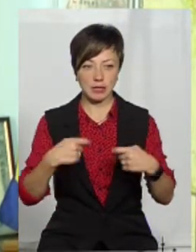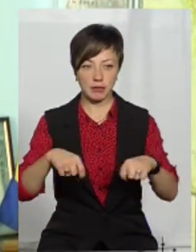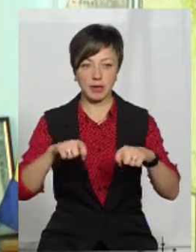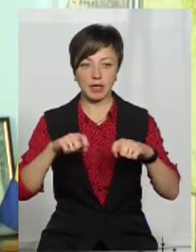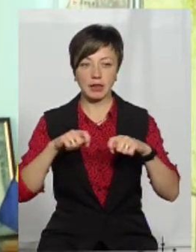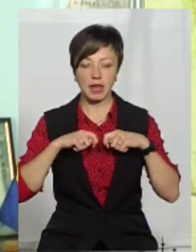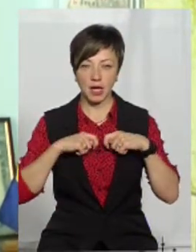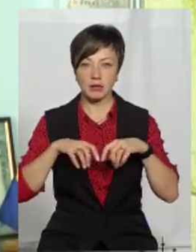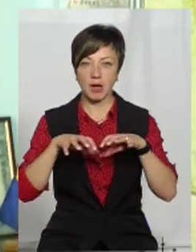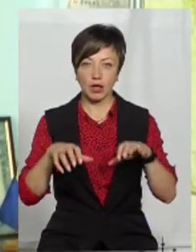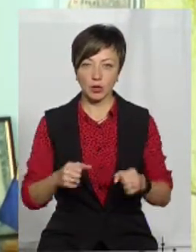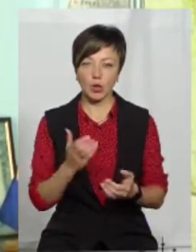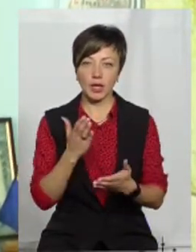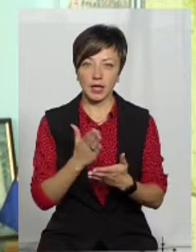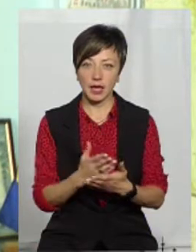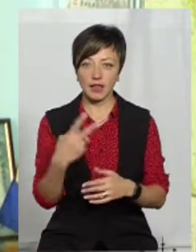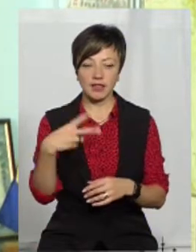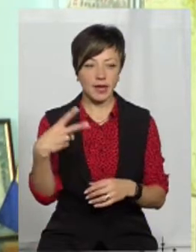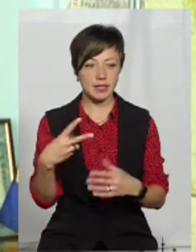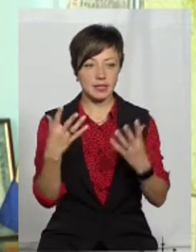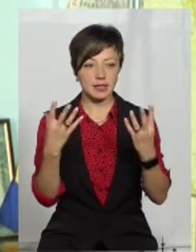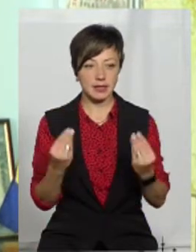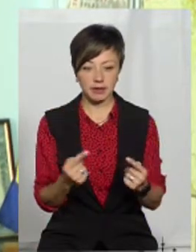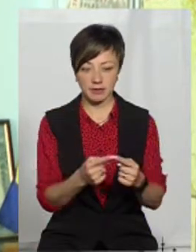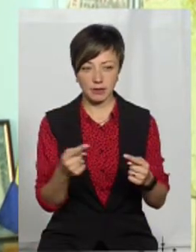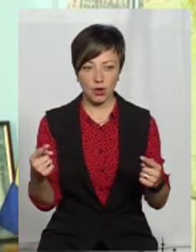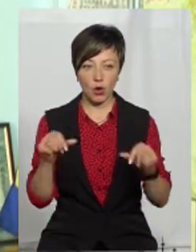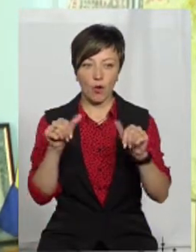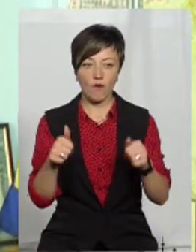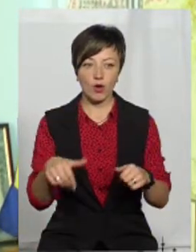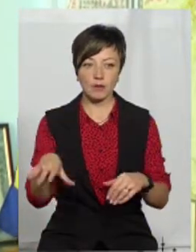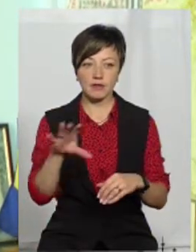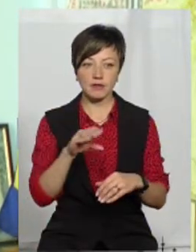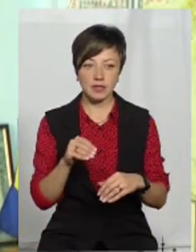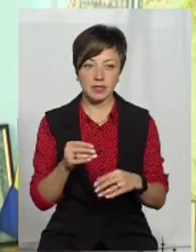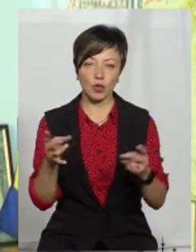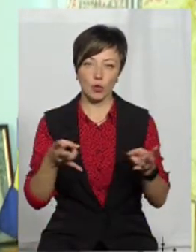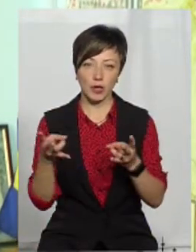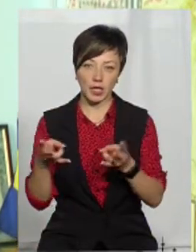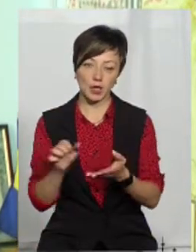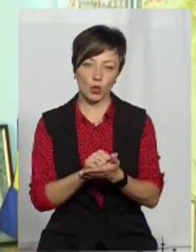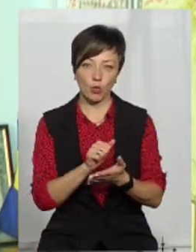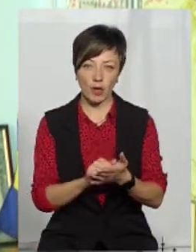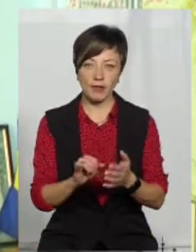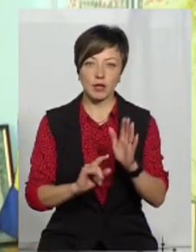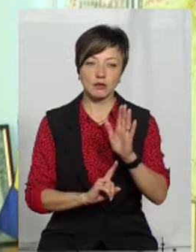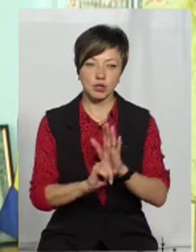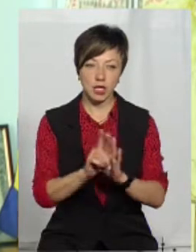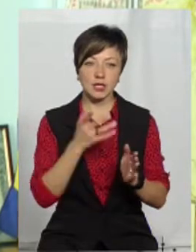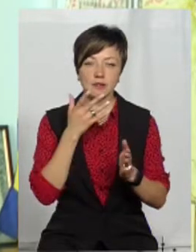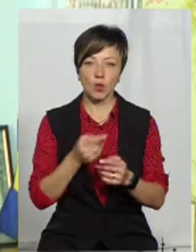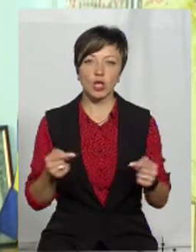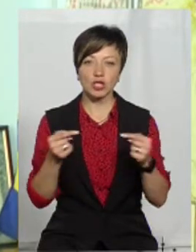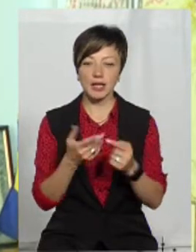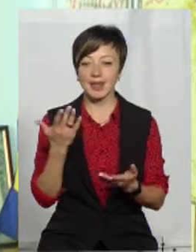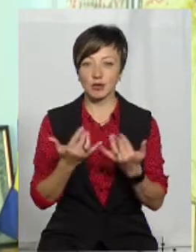в нас ще є оцей 20 днів зазор оформити всі необхідні документи і розпочати своєчасно.